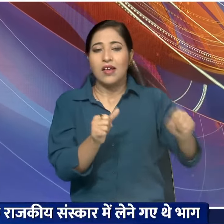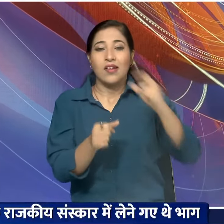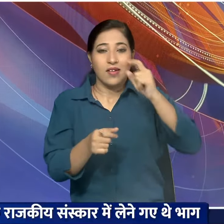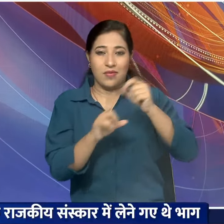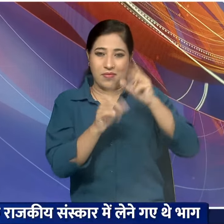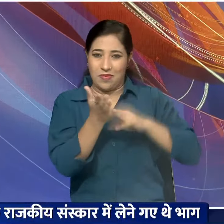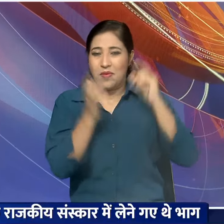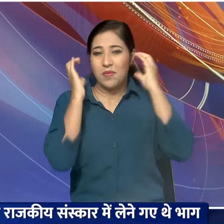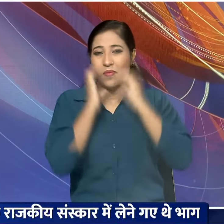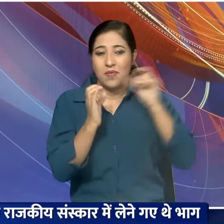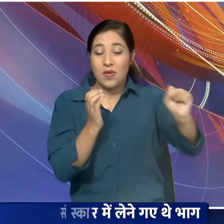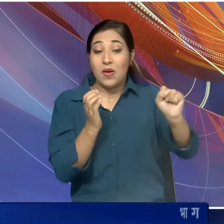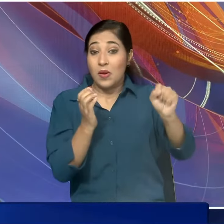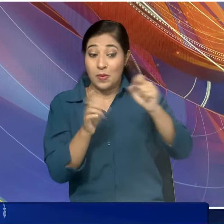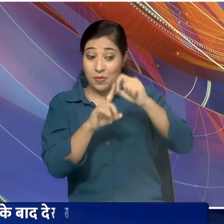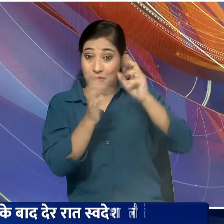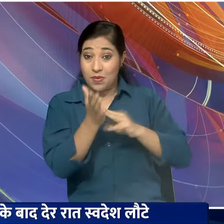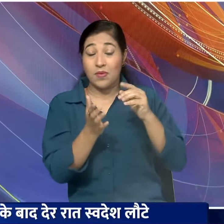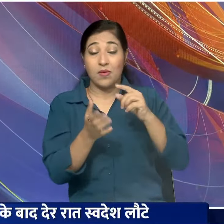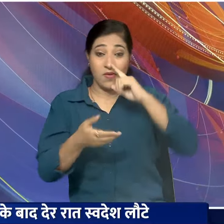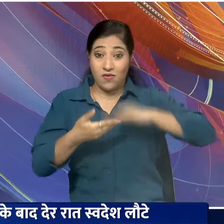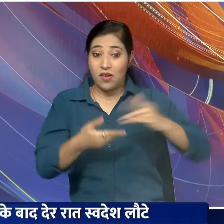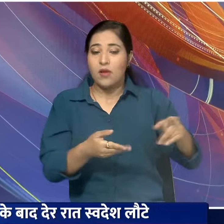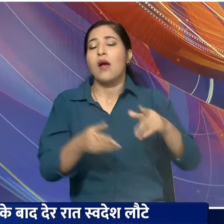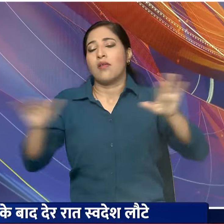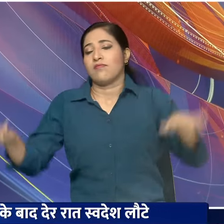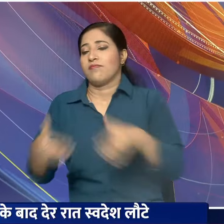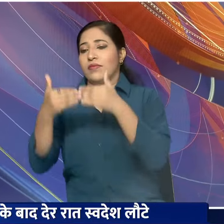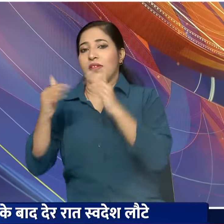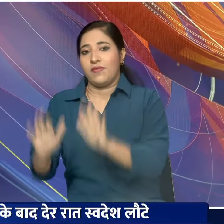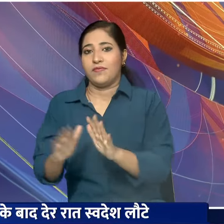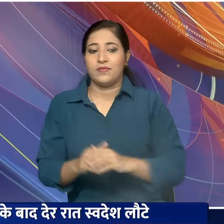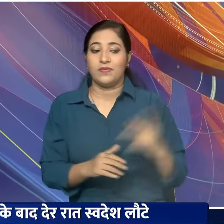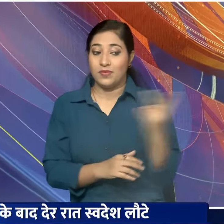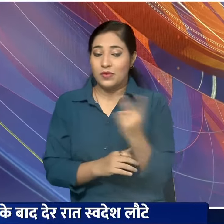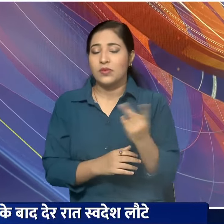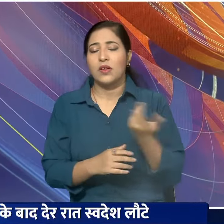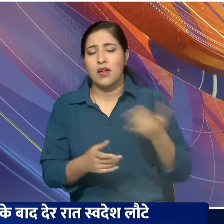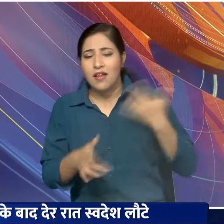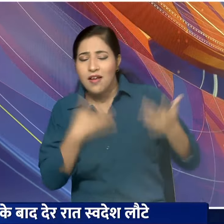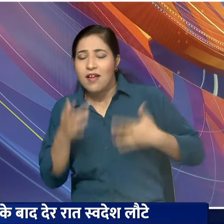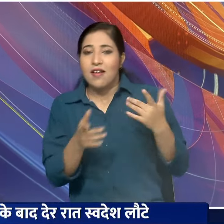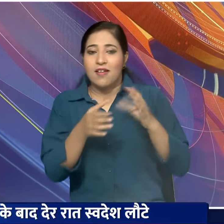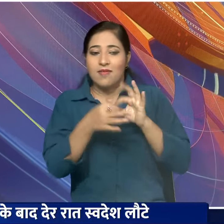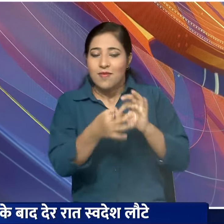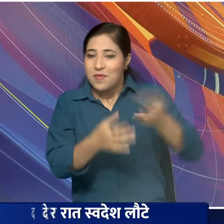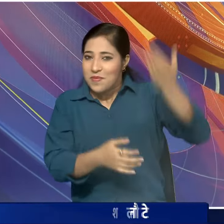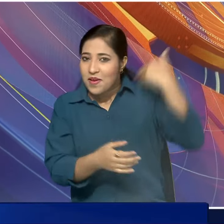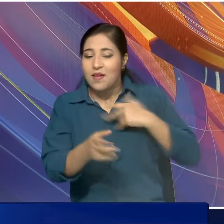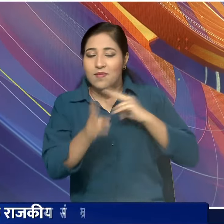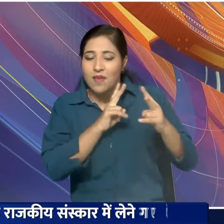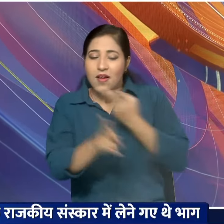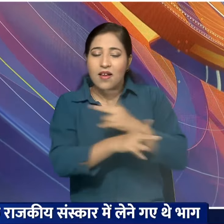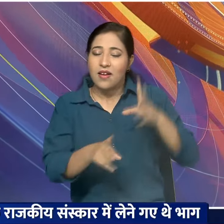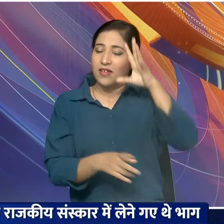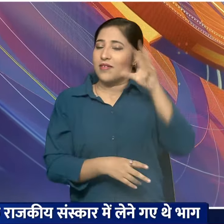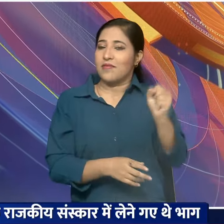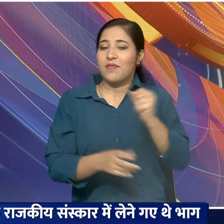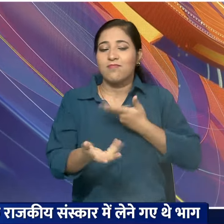आकिया आबे से मुलाकात की। प्रधानमंत्री ने श्री शिंजो आबे के साथ अपनी सुखद स्मृतियों की चर्चा की। इसके अलावा अपने दौरे